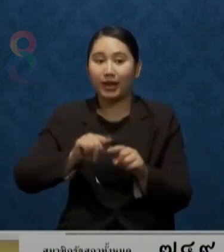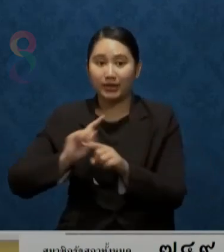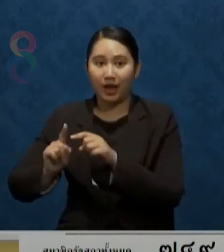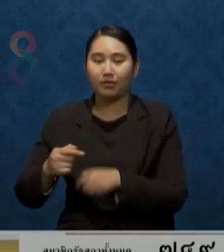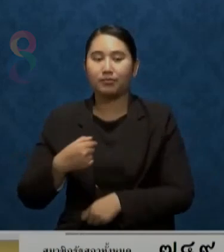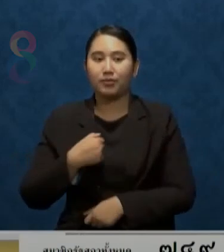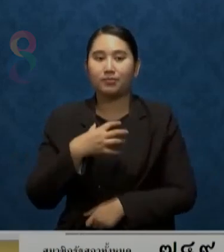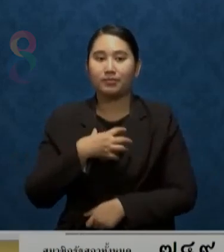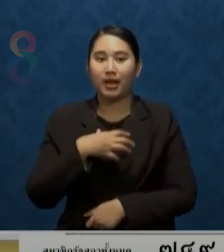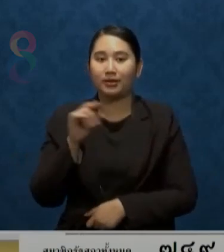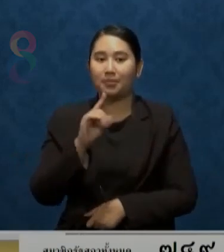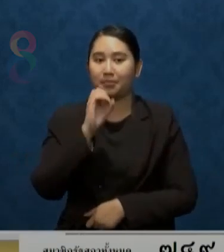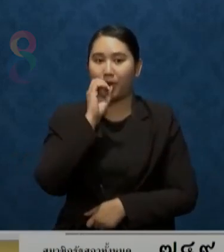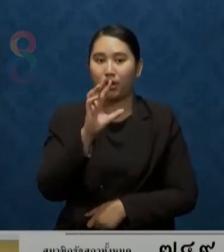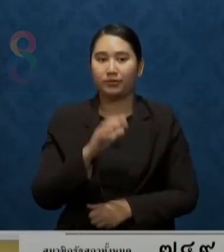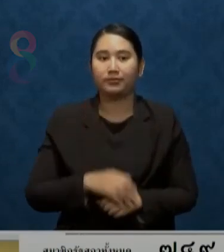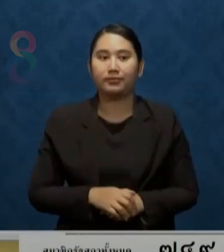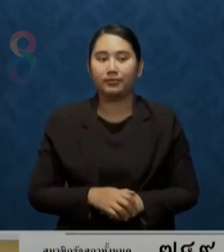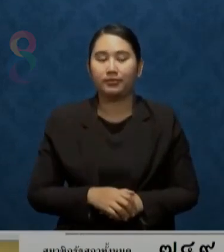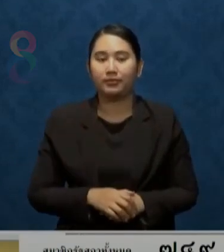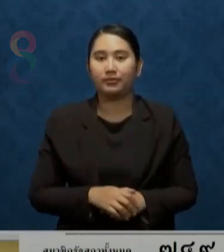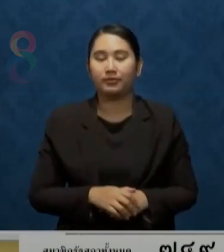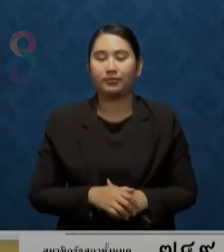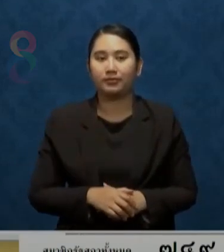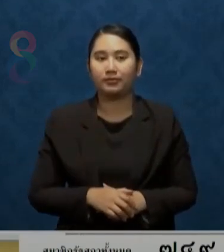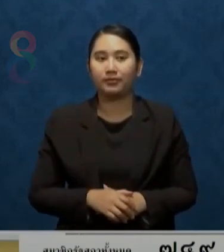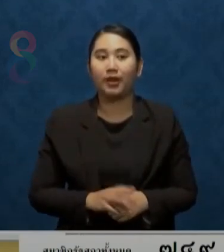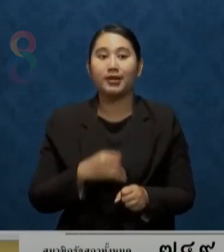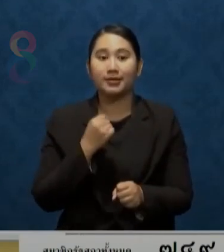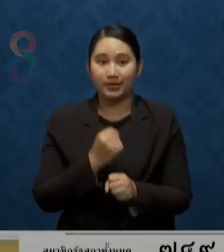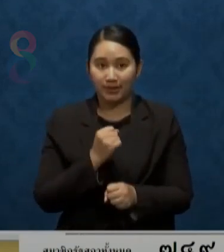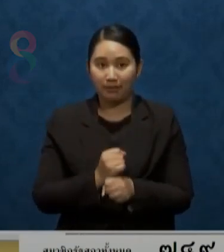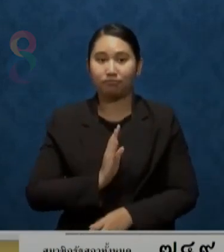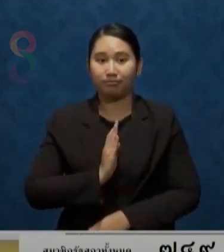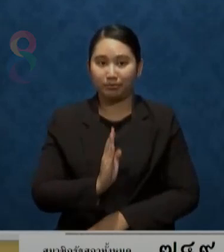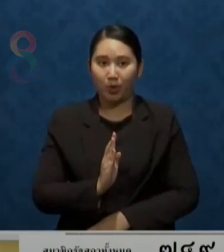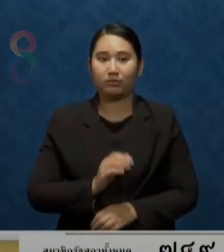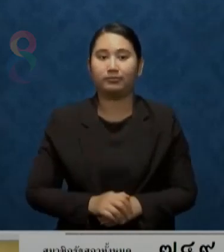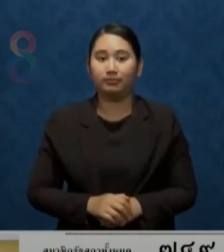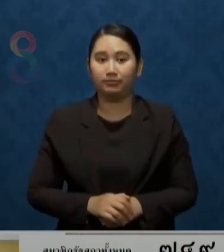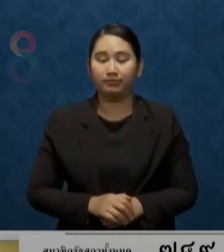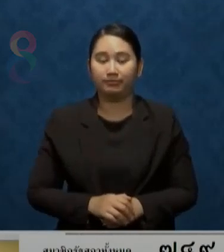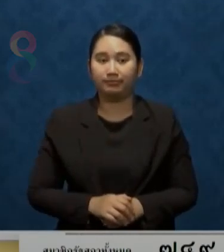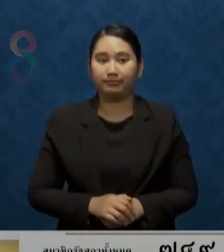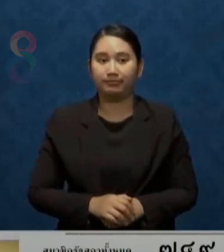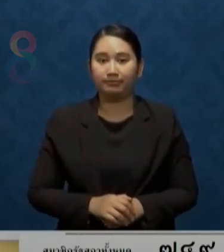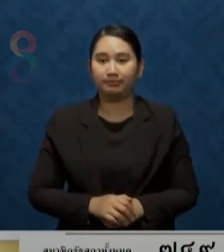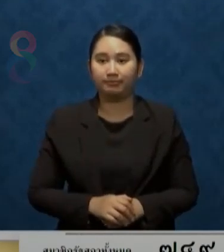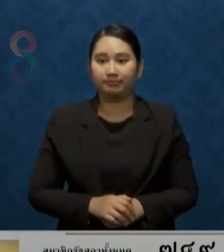ผมอยากจะกราบเรียนด้วยความเคารพว่าเราทำด้วยความบริสุทธิ์ใจเรา